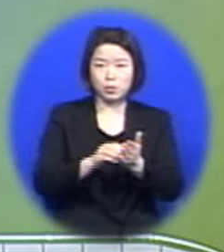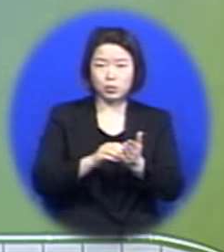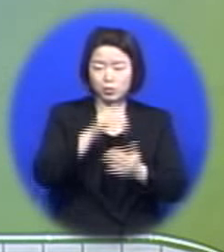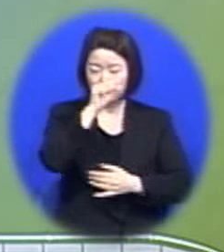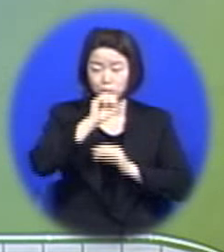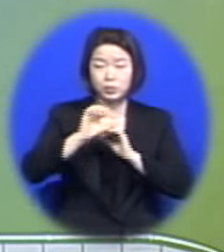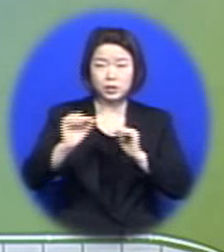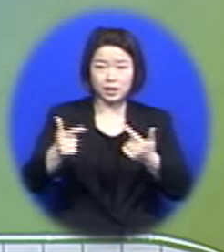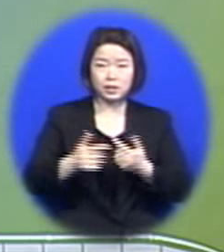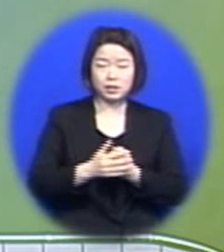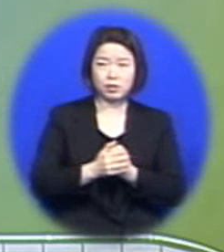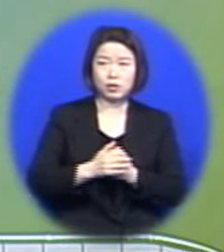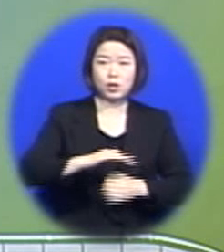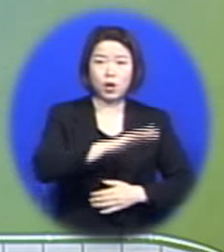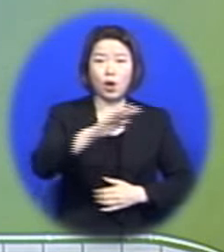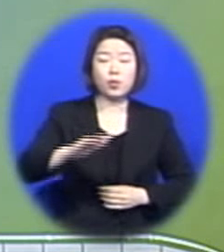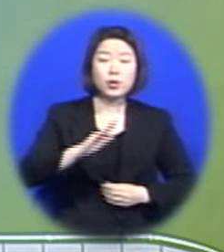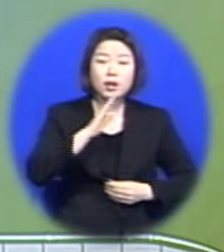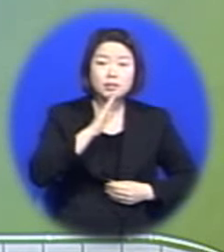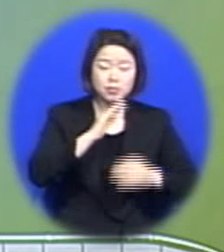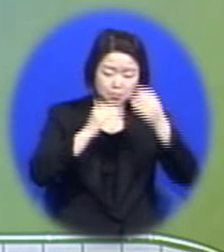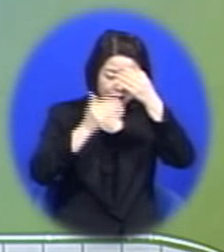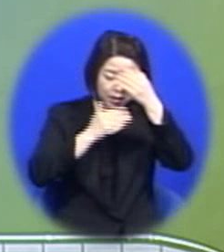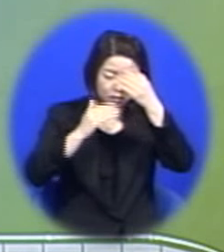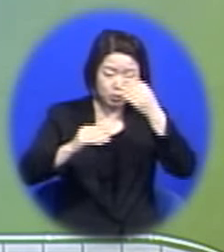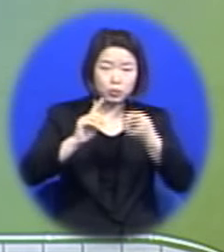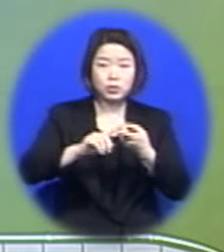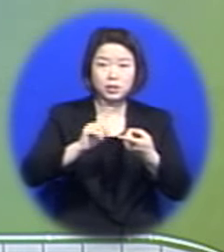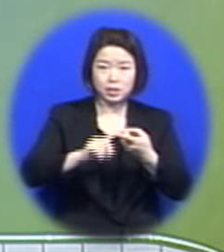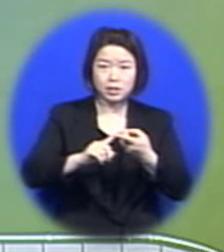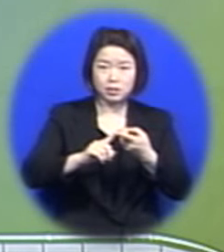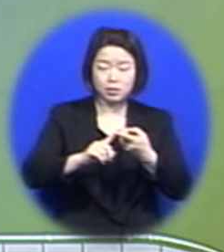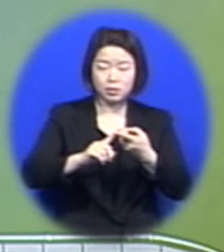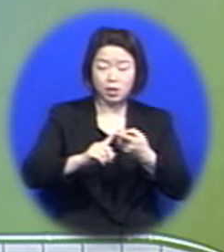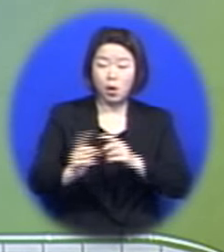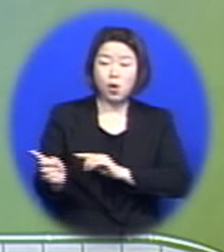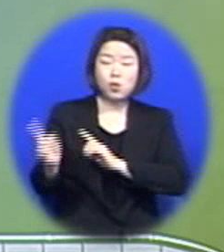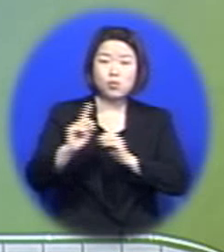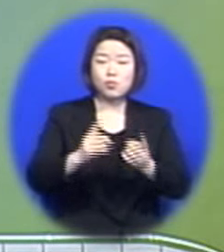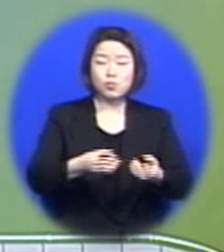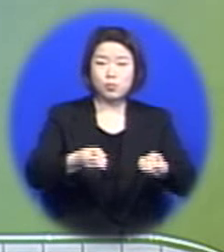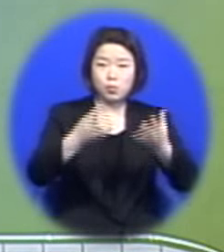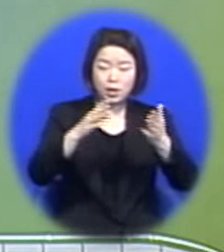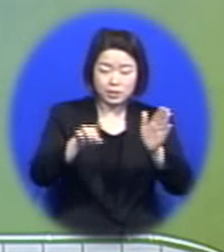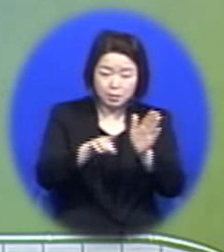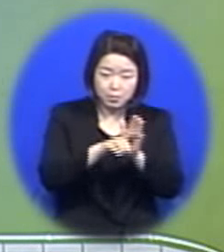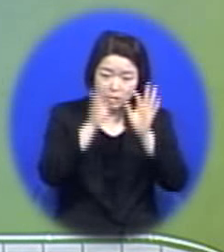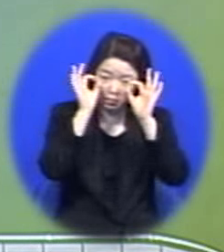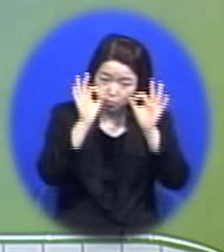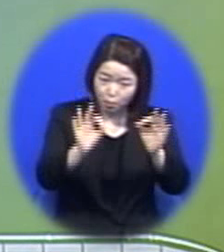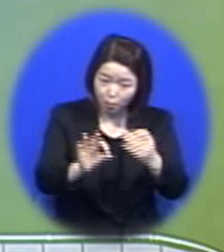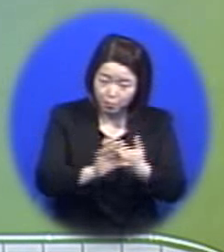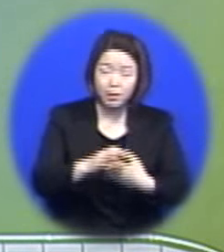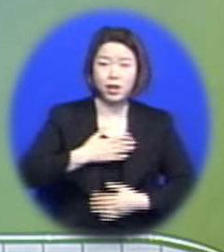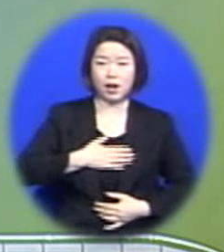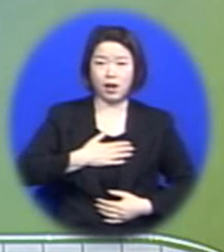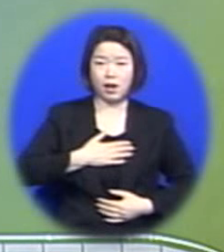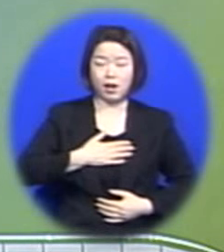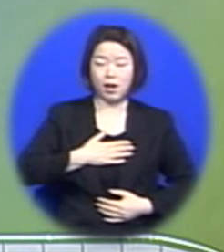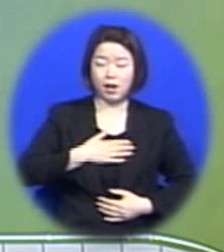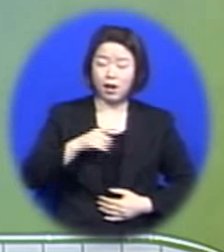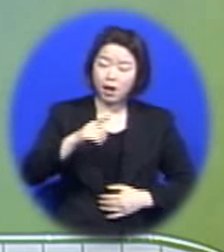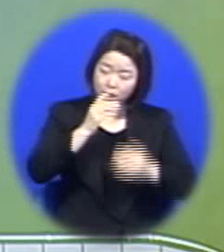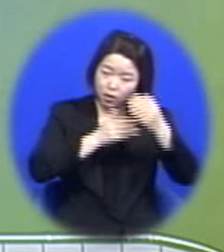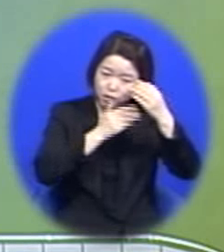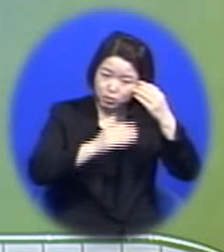우리가 정말 성도인지 아닌지는 부활절 믿음에서 갈라지는 겁니다. 부활절에 대한 믿음 때문에 성도와